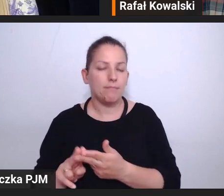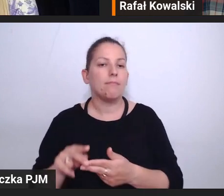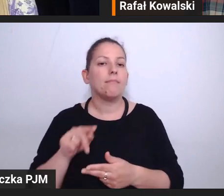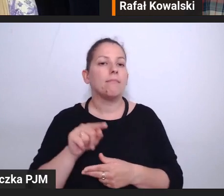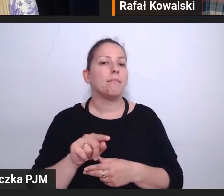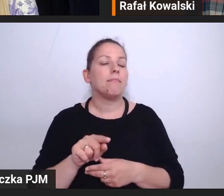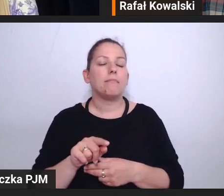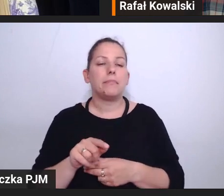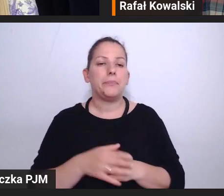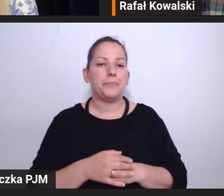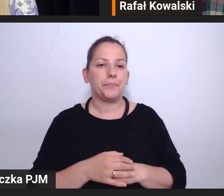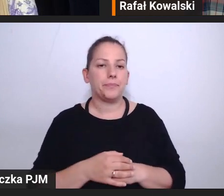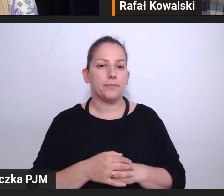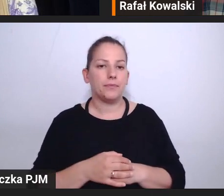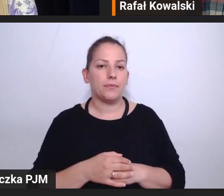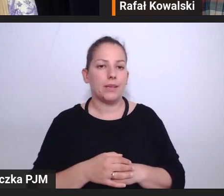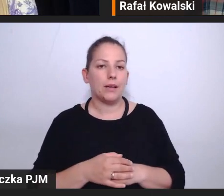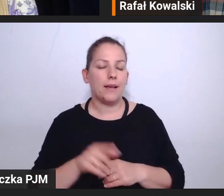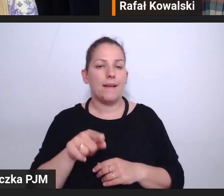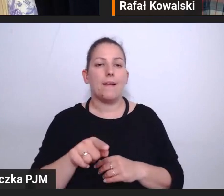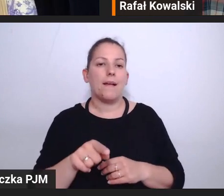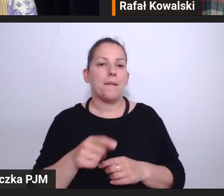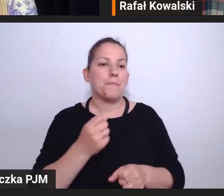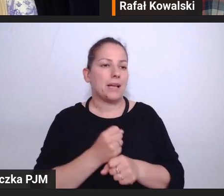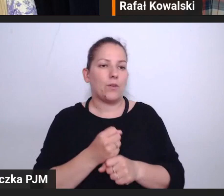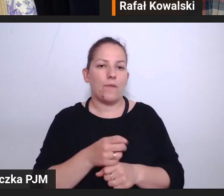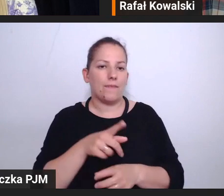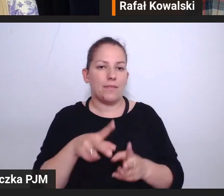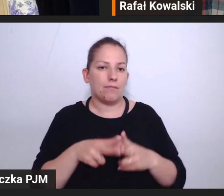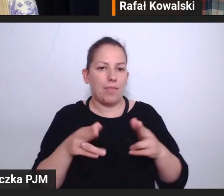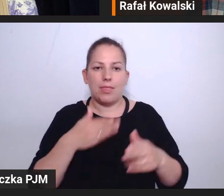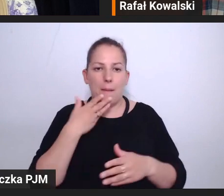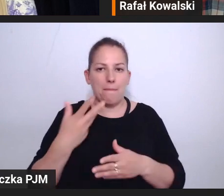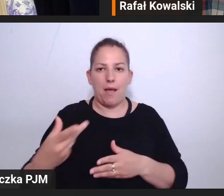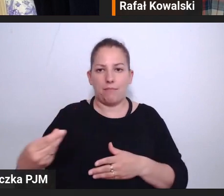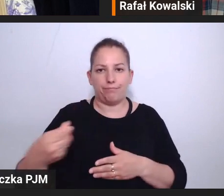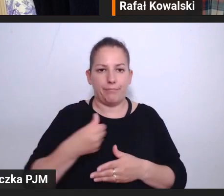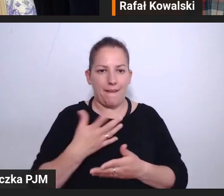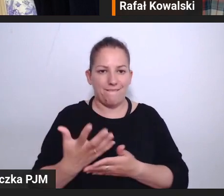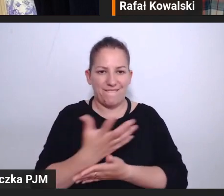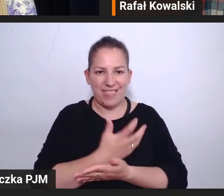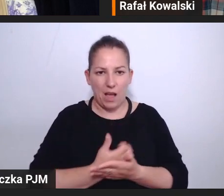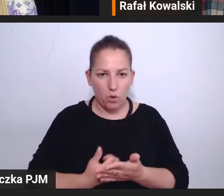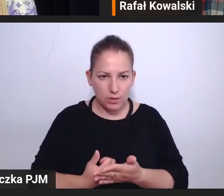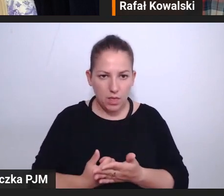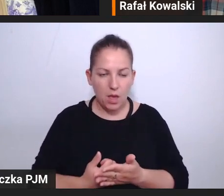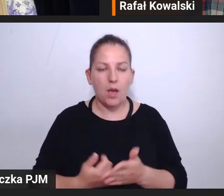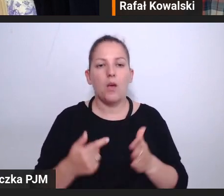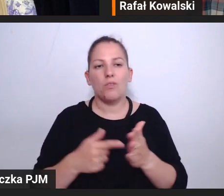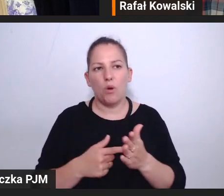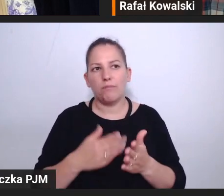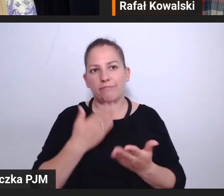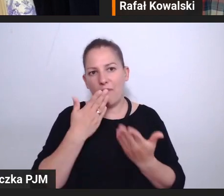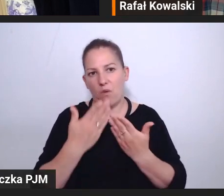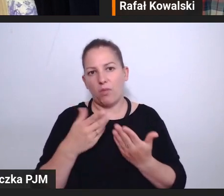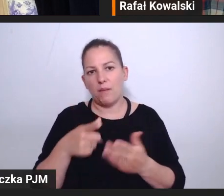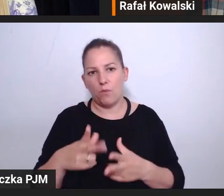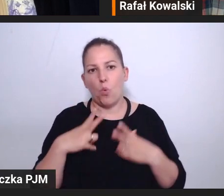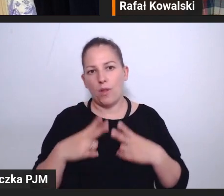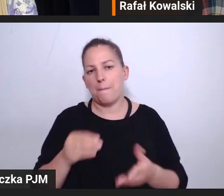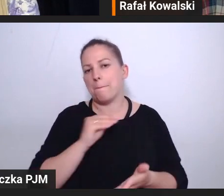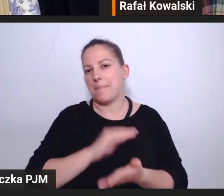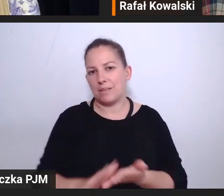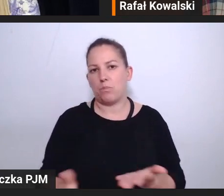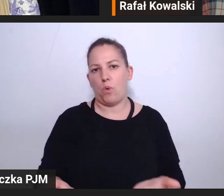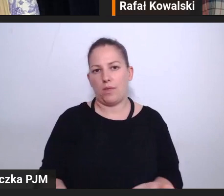względu, że no, pracownik w tym momencie nie ma płaconego wynagrodzenia i rzeczywiście to jest traktowane jako urlop bezpłatny.